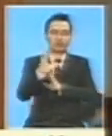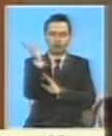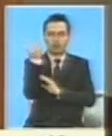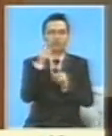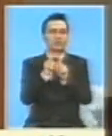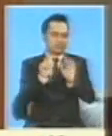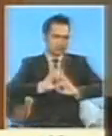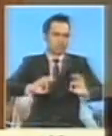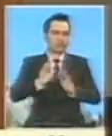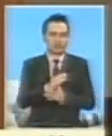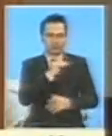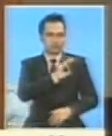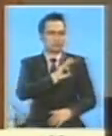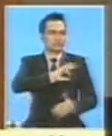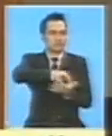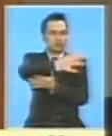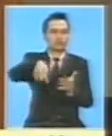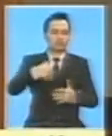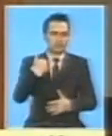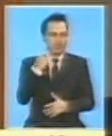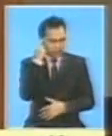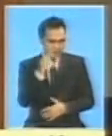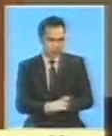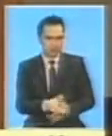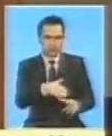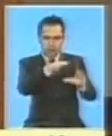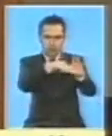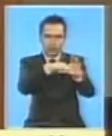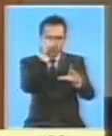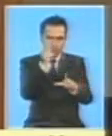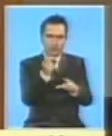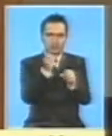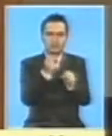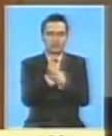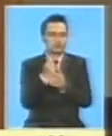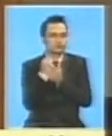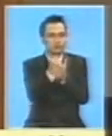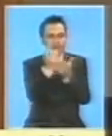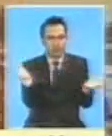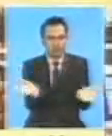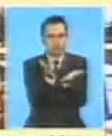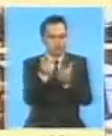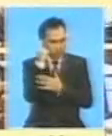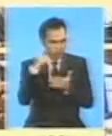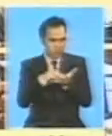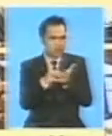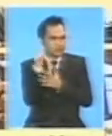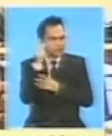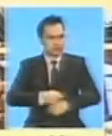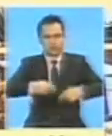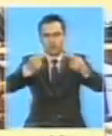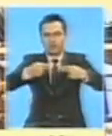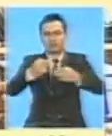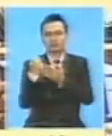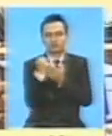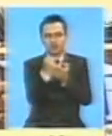เราเป็นสมาชิกของเขาเนี่ยเราสมัครเข้าไปแล้วเราก็ต้องทำถ้าเราไปลบลู่กับเขาหรือไปรักษาสันติภาพกับเขา